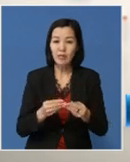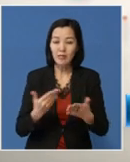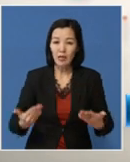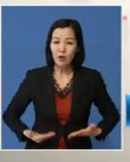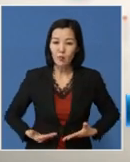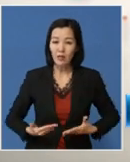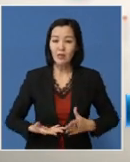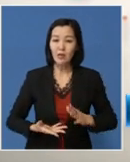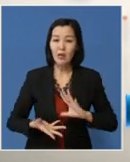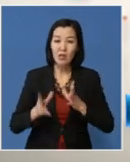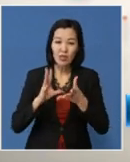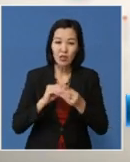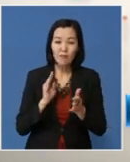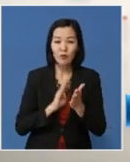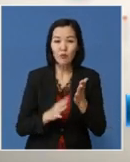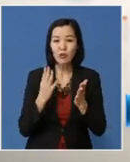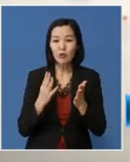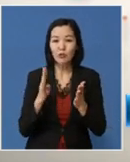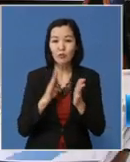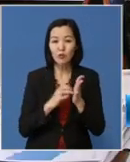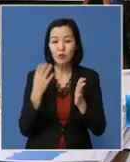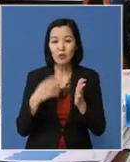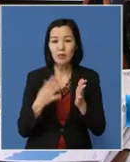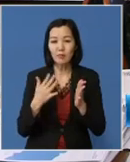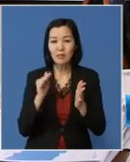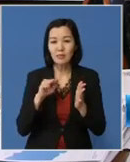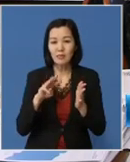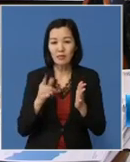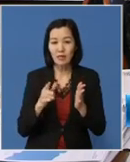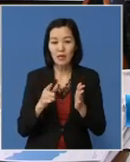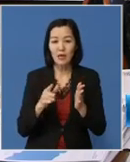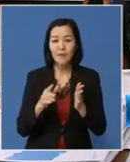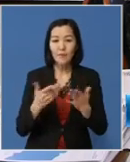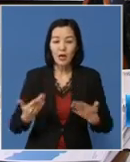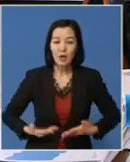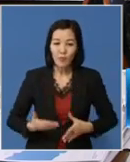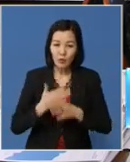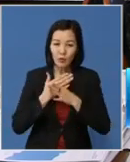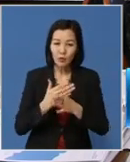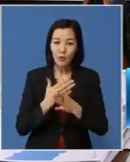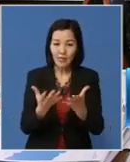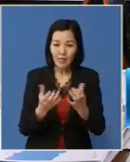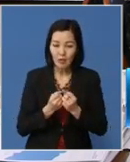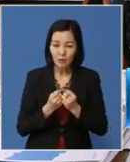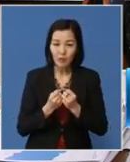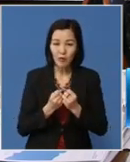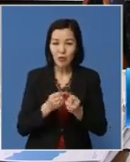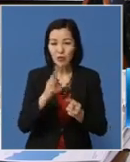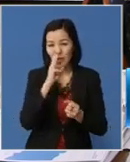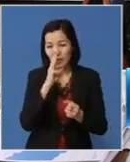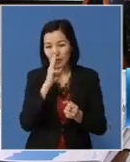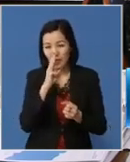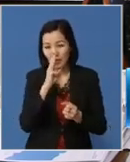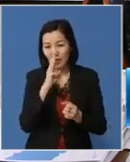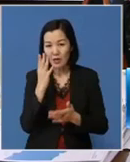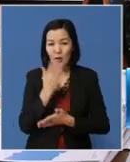көмек мөлшері 93945 теңгені құрайды. Атаулы әлеуметтік көмекке алып жүрген отбасының шәкіртақысы баласының